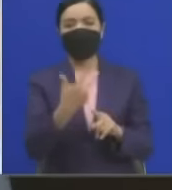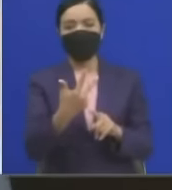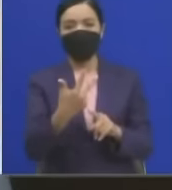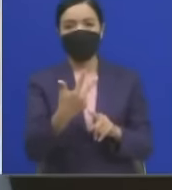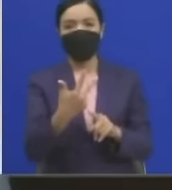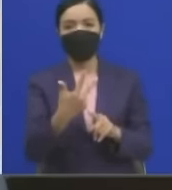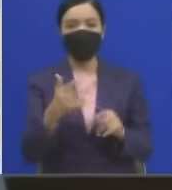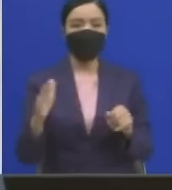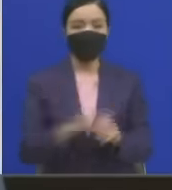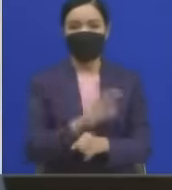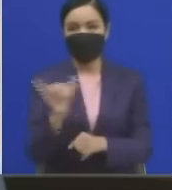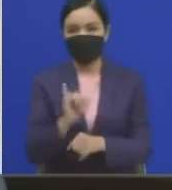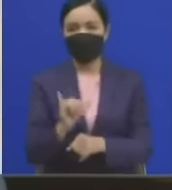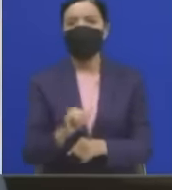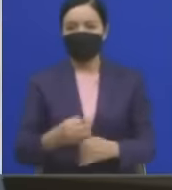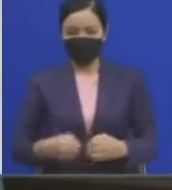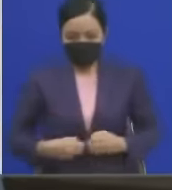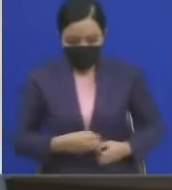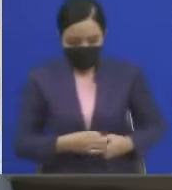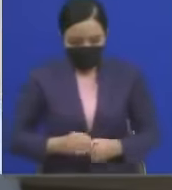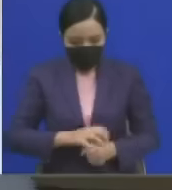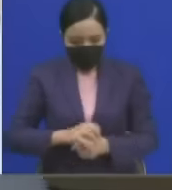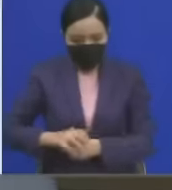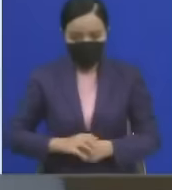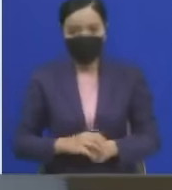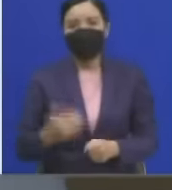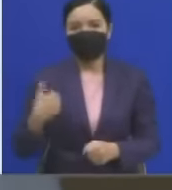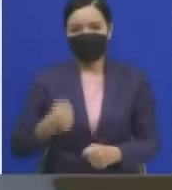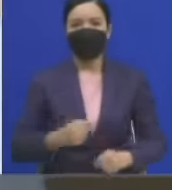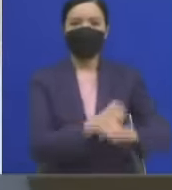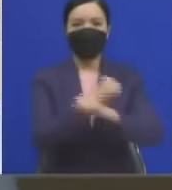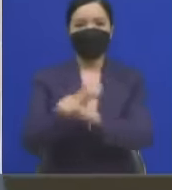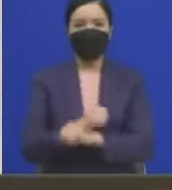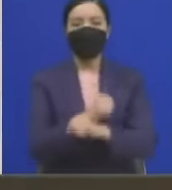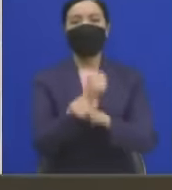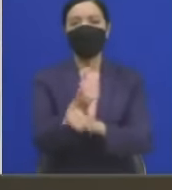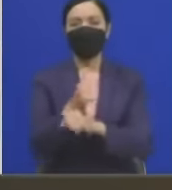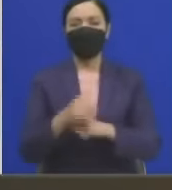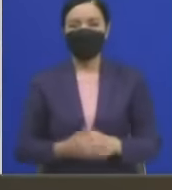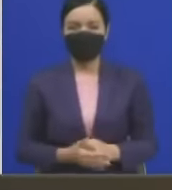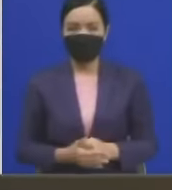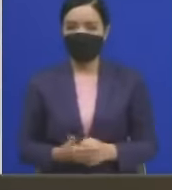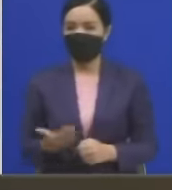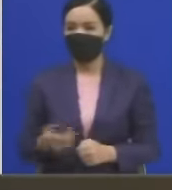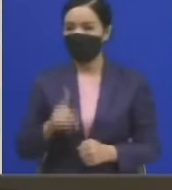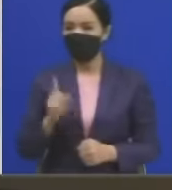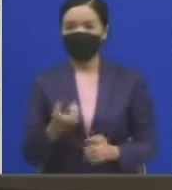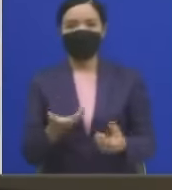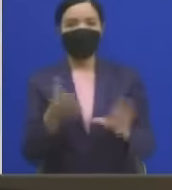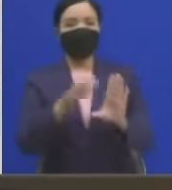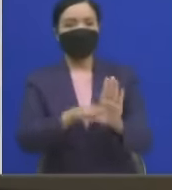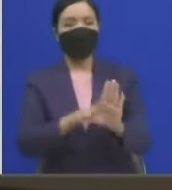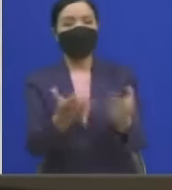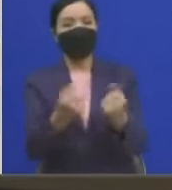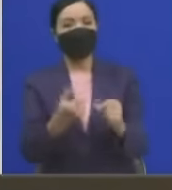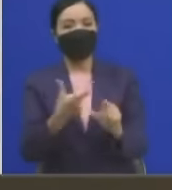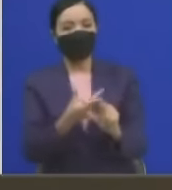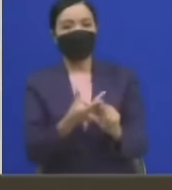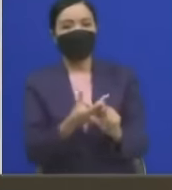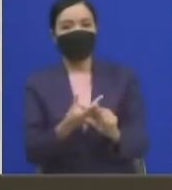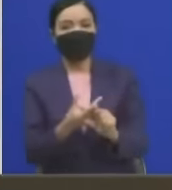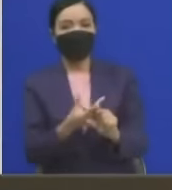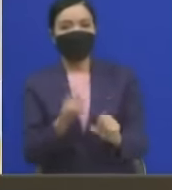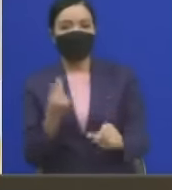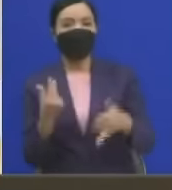คุ้มกันที่อยู่ในระดับที่ปลอดภัย แต่ว่าเหมือนการลงทะเบียนเพื่อจะรับเข็ม3ก็ยังไม่ทั่วถึง